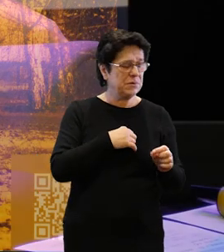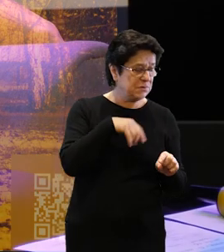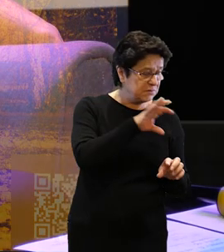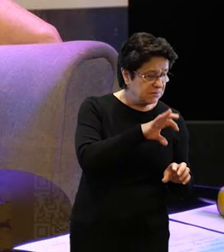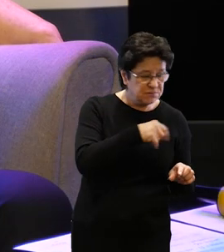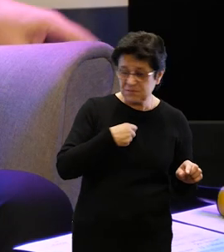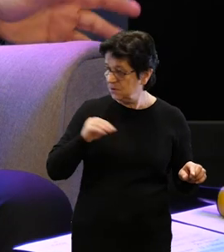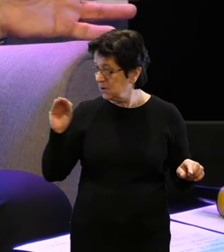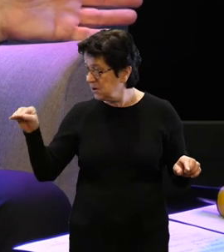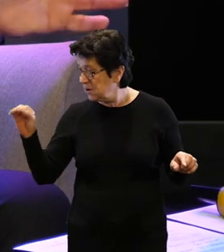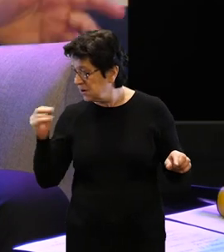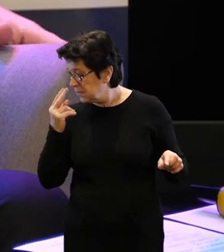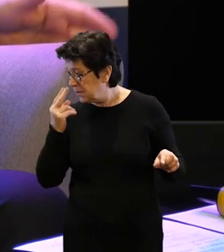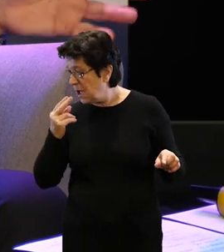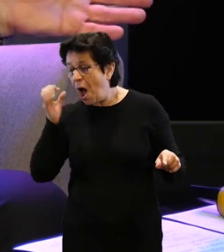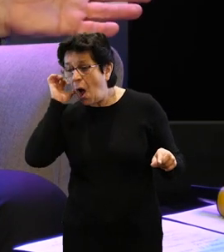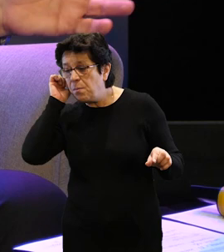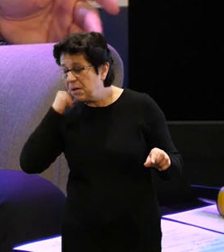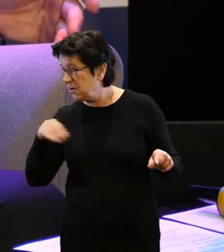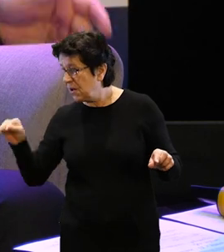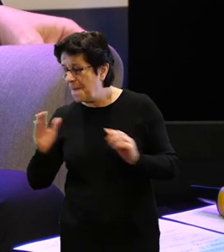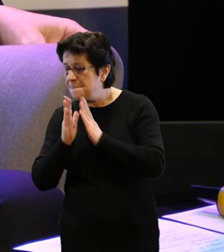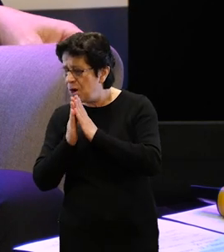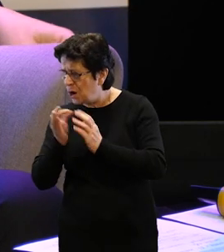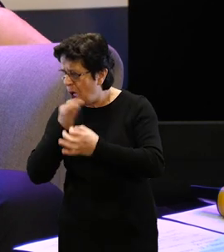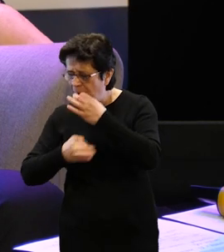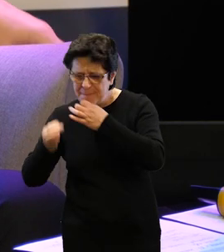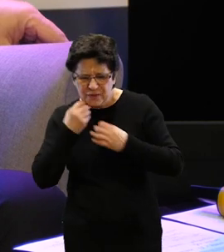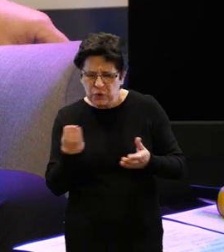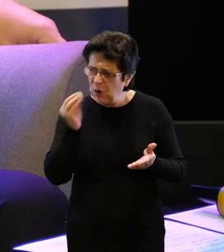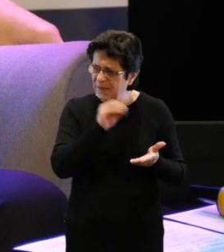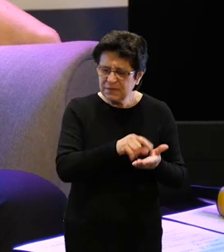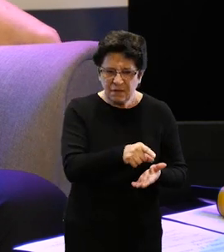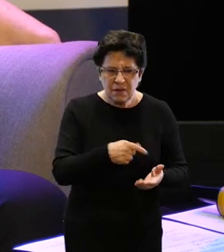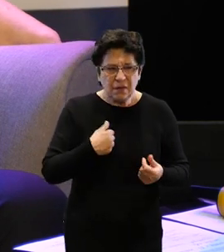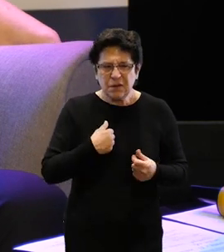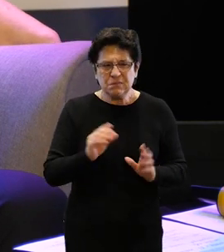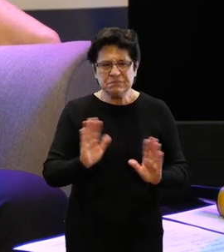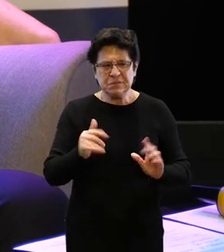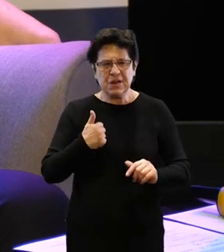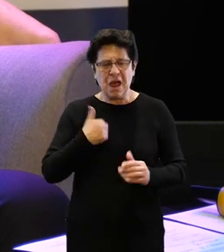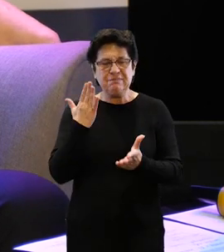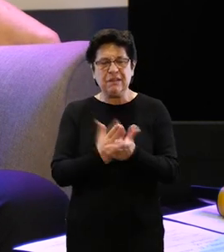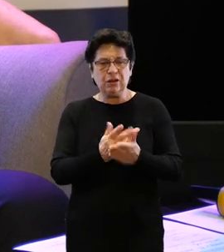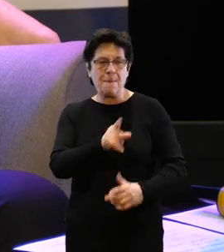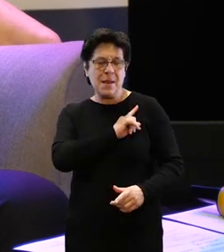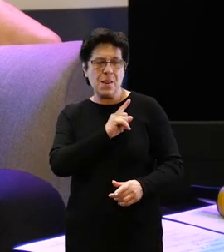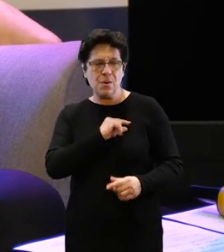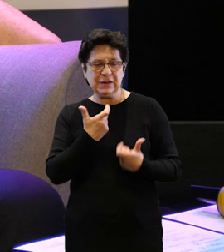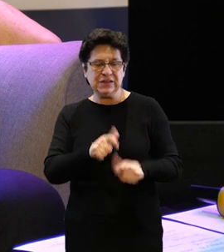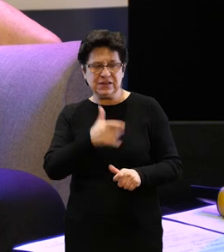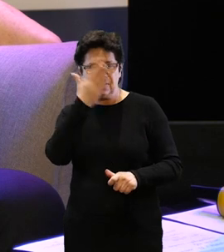która tam siedzi mówi Ja tu tylko pilnuję ja tego nie wiem a na pewno taki właściciel agroturystyki potrafi dużo